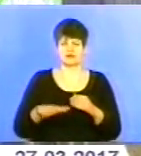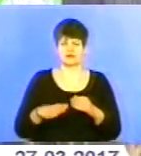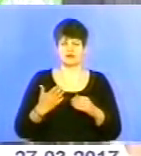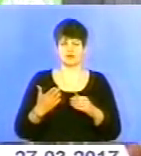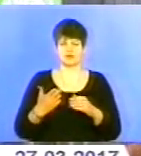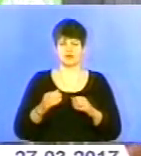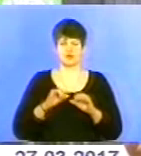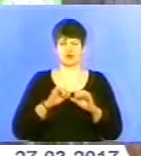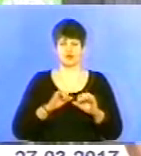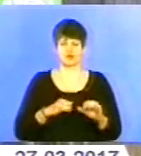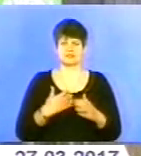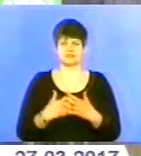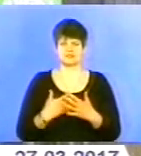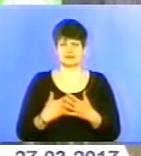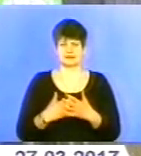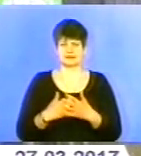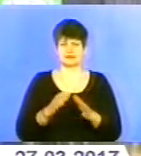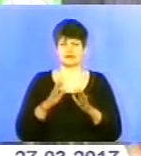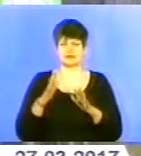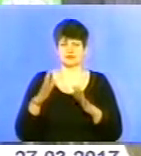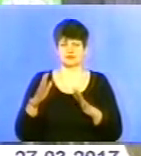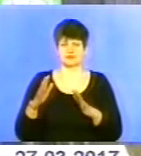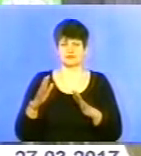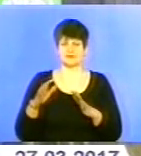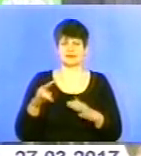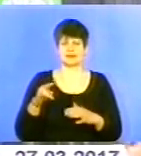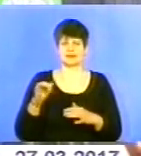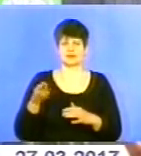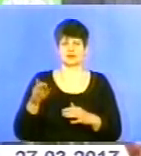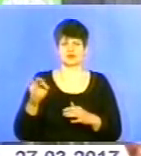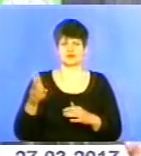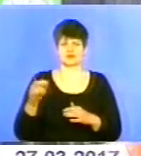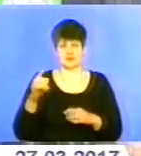прикладом лісових литовських братів,